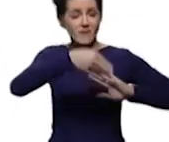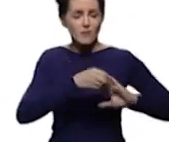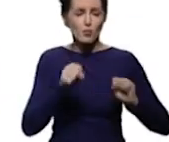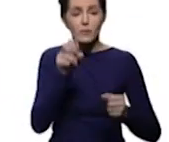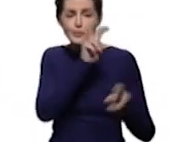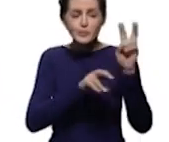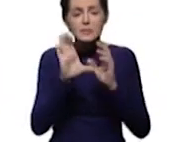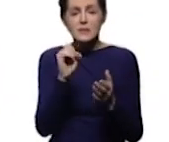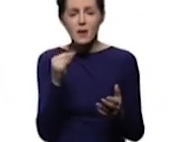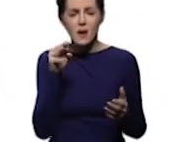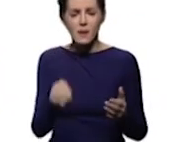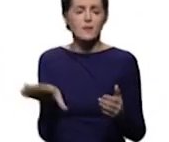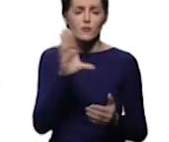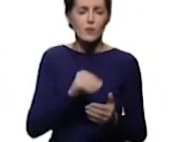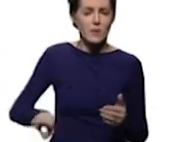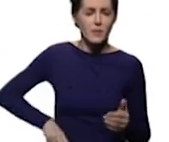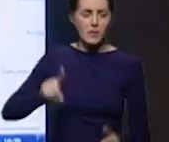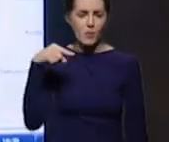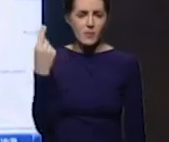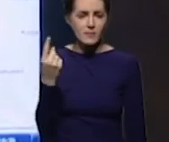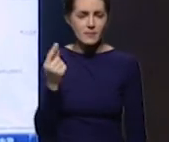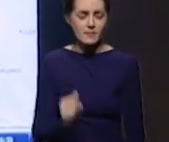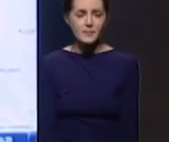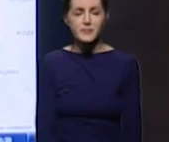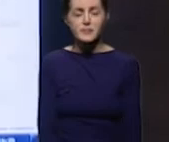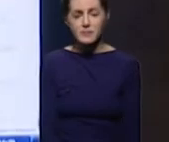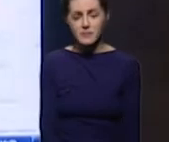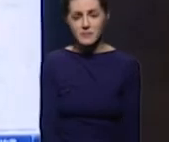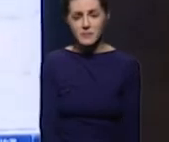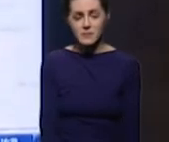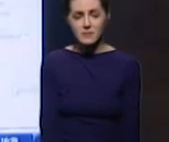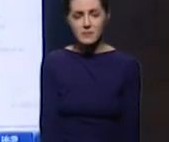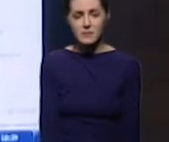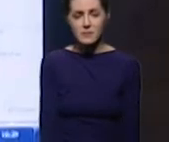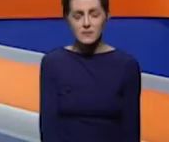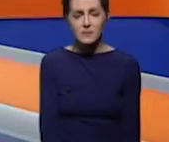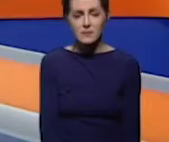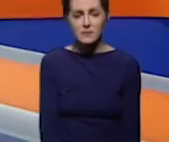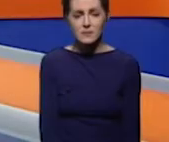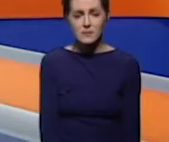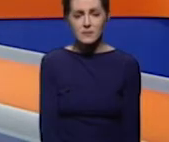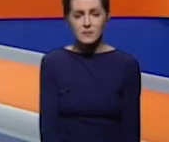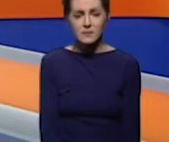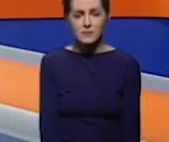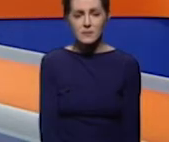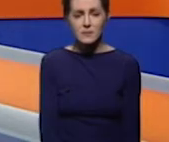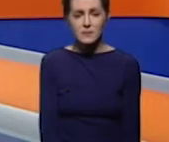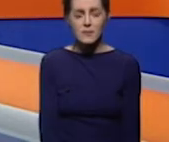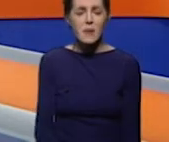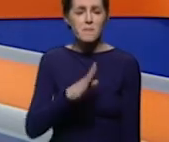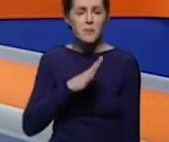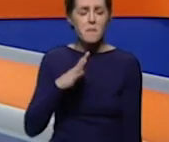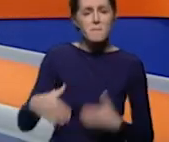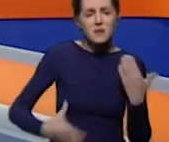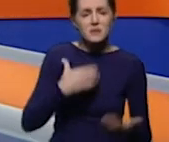сайті облдержадміністрації. Олексій Куделя, Максим Запорожець, телеканал «Донбас». Він сторонився людей